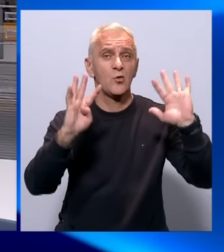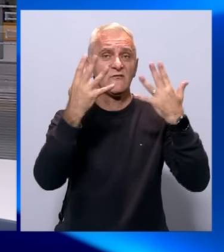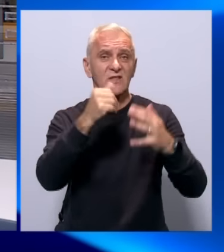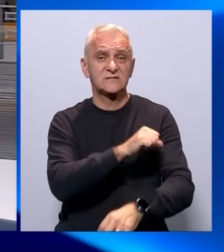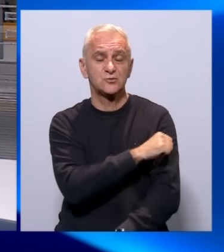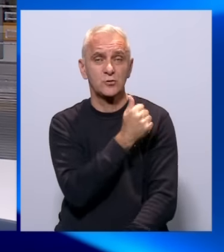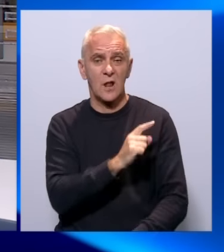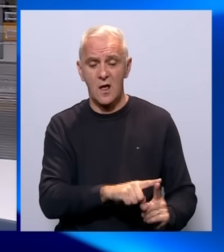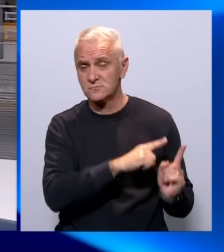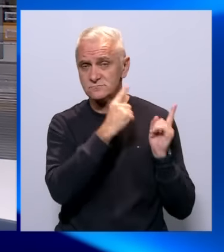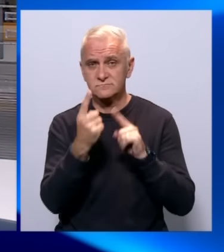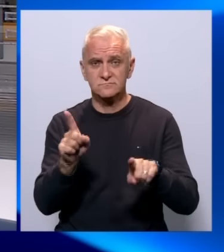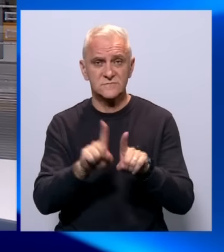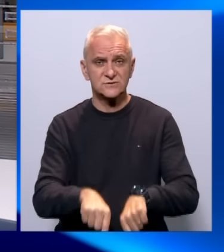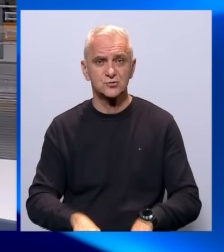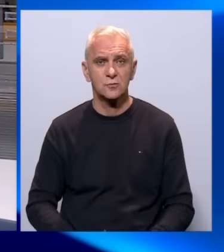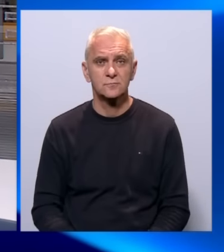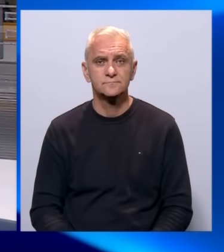godina.